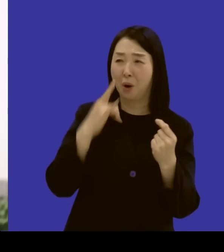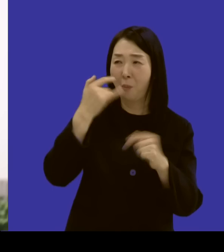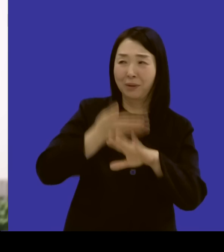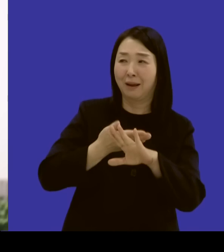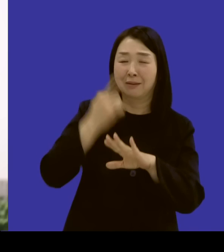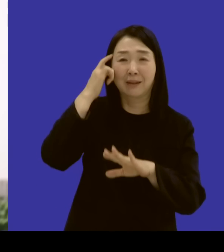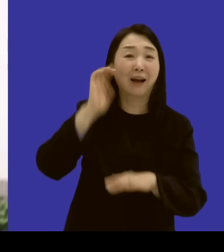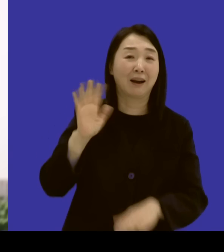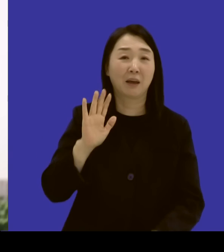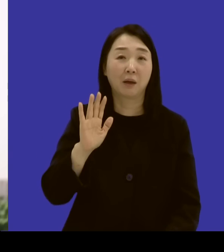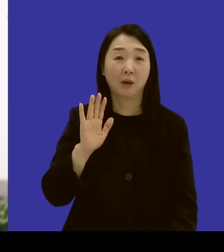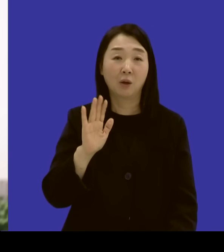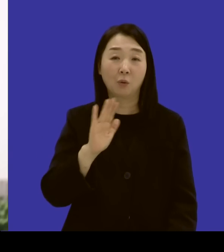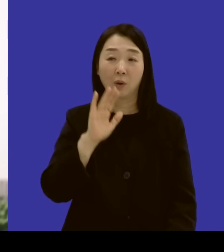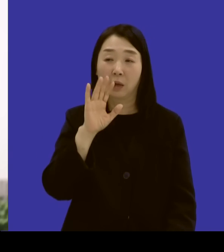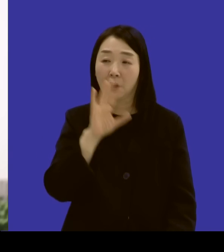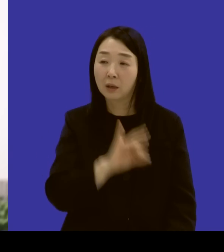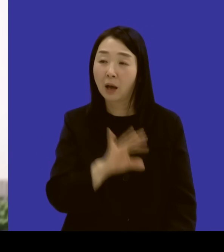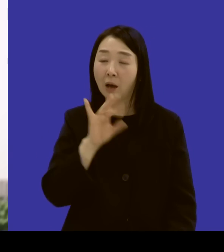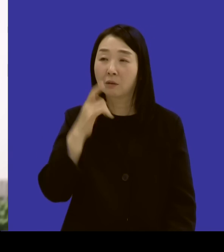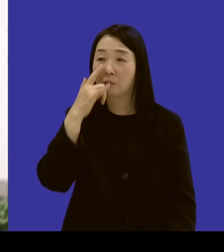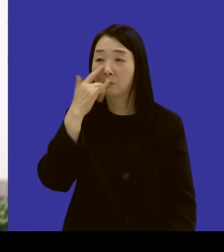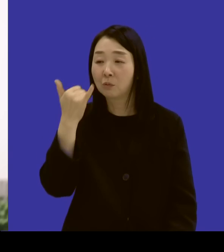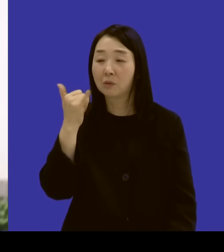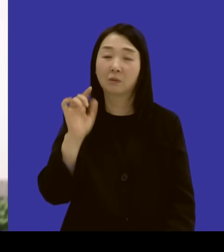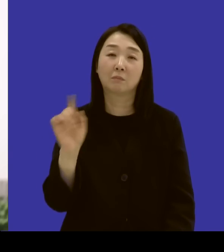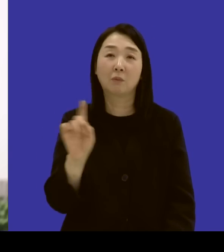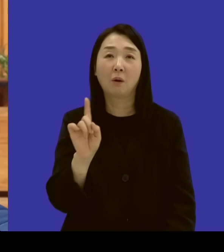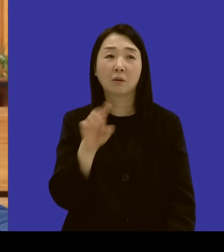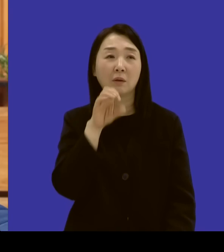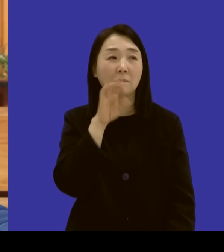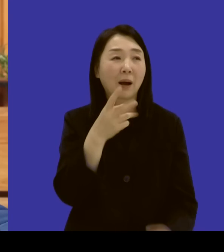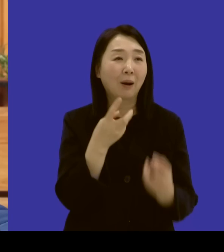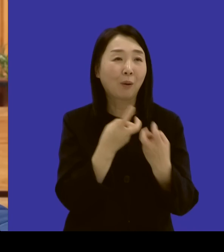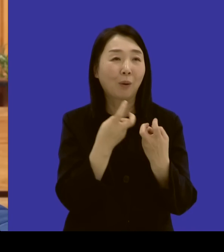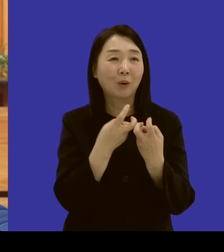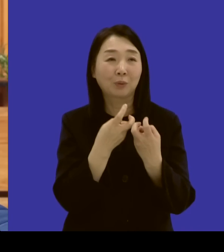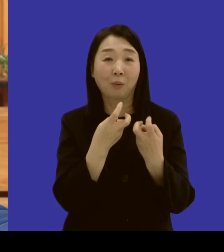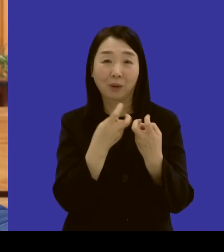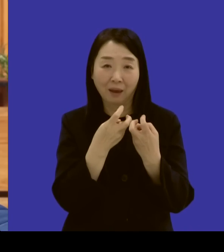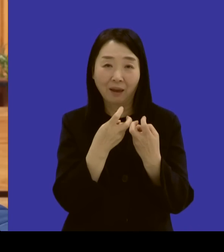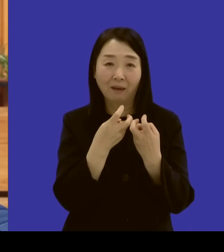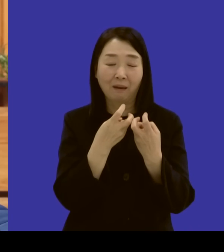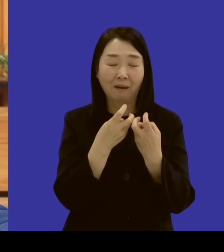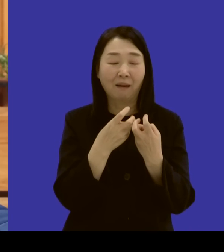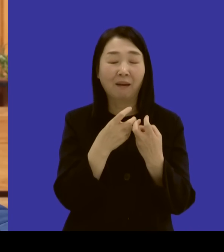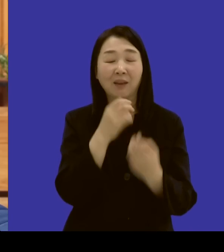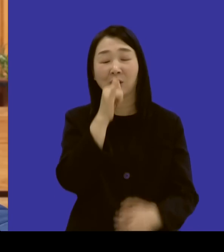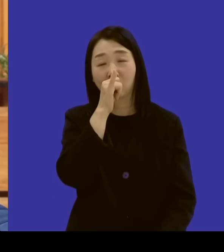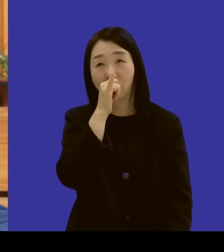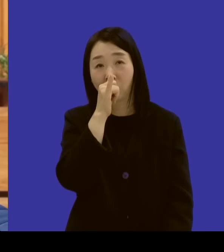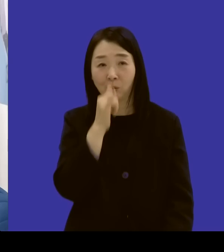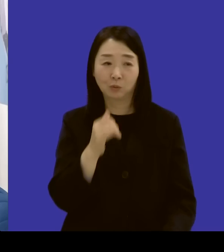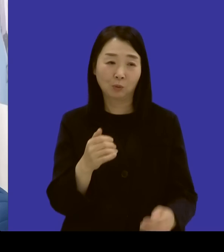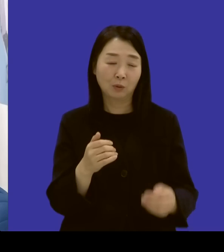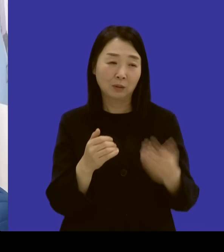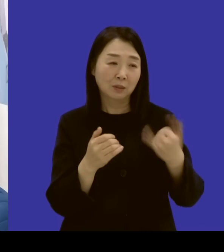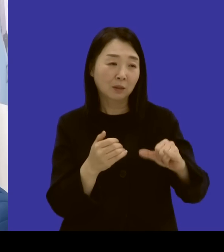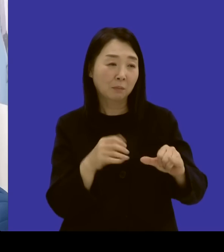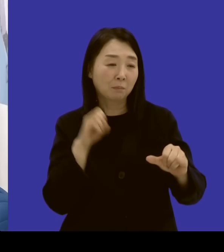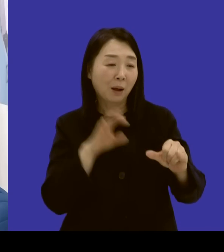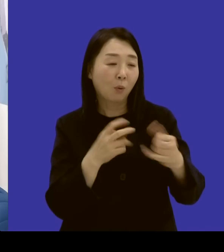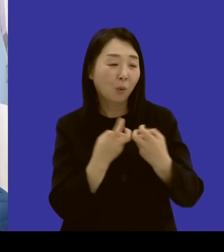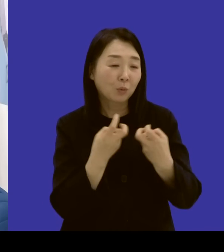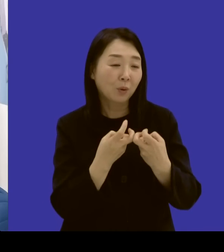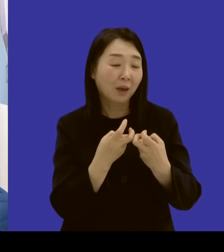어떤 때는 부모님들께서도 이런 얘기를 어떻게 해야 되나 그렇죠, 가족에게 그리고 그렇죠. 애들에게 예. 그래서 이제 그런